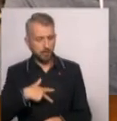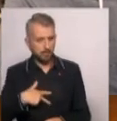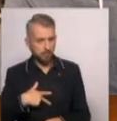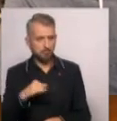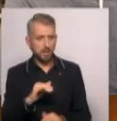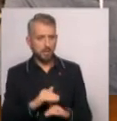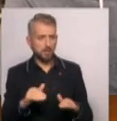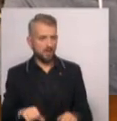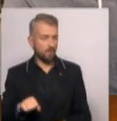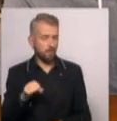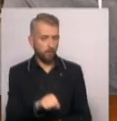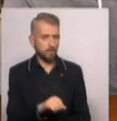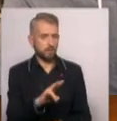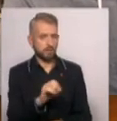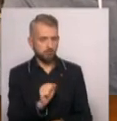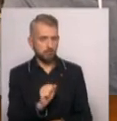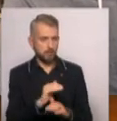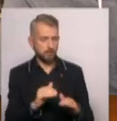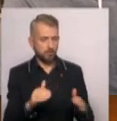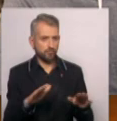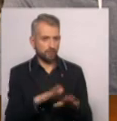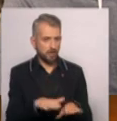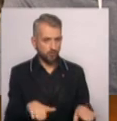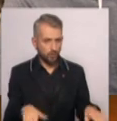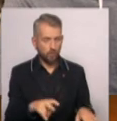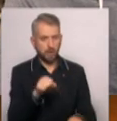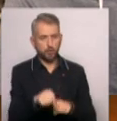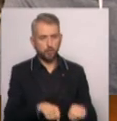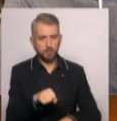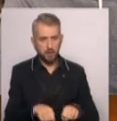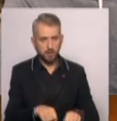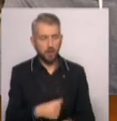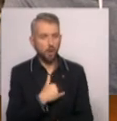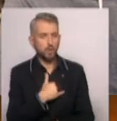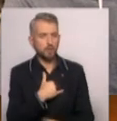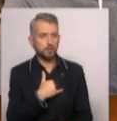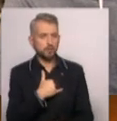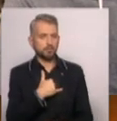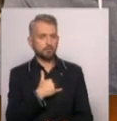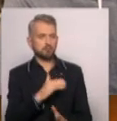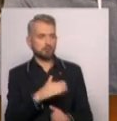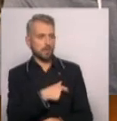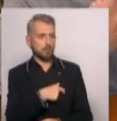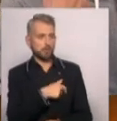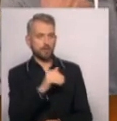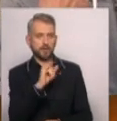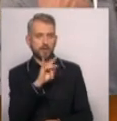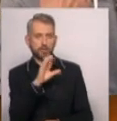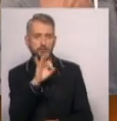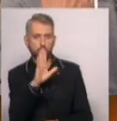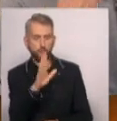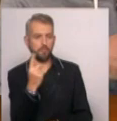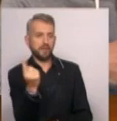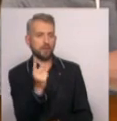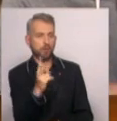Данії їздить і дітей возить в дитячий садок на велосипеді, А у нас, ну, хіба що депутат Фірсов, єдиний, кого я